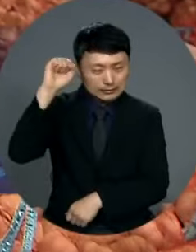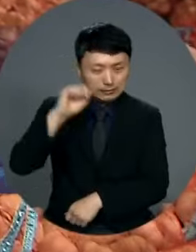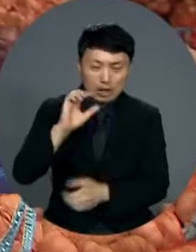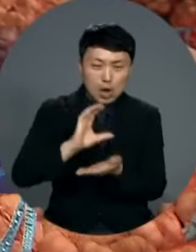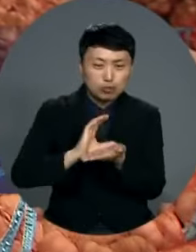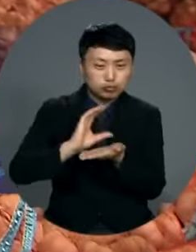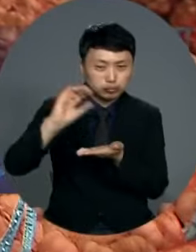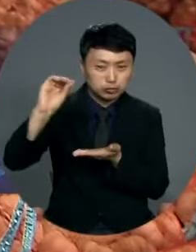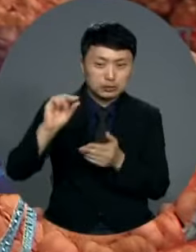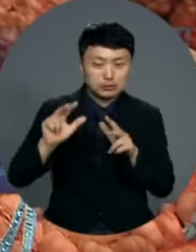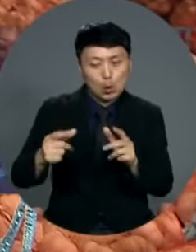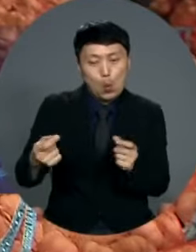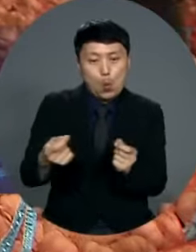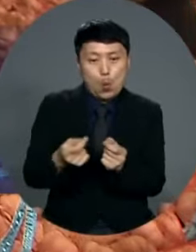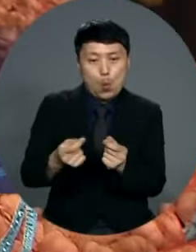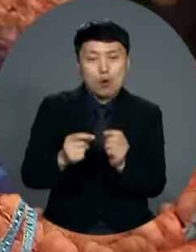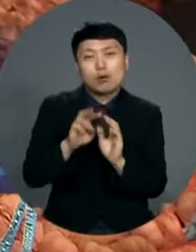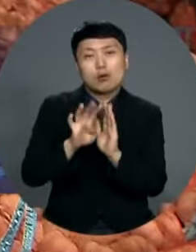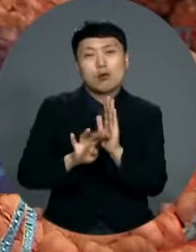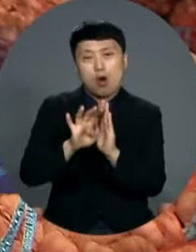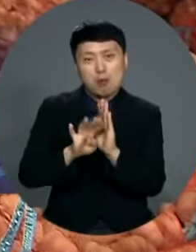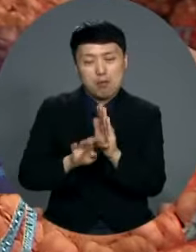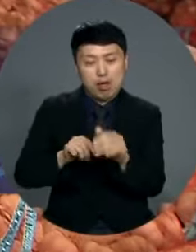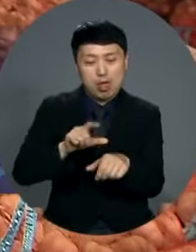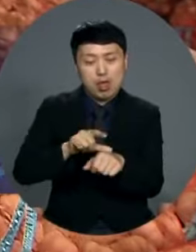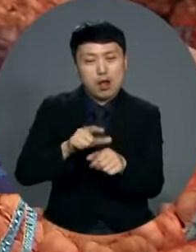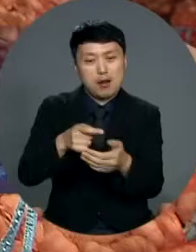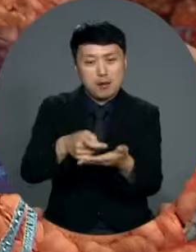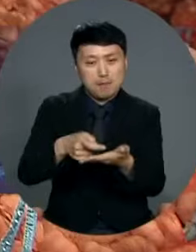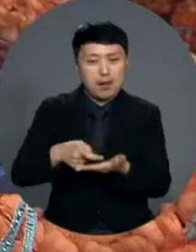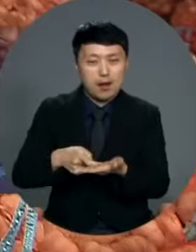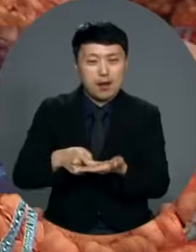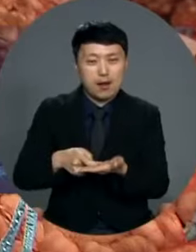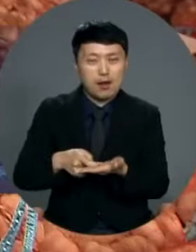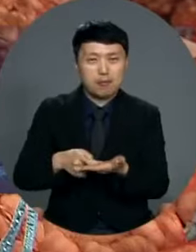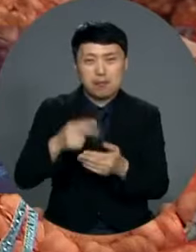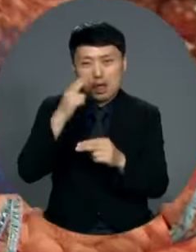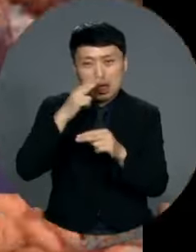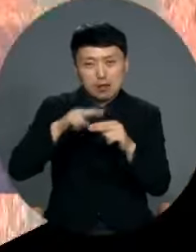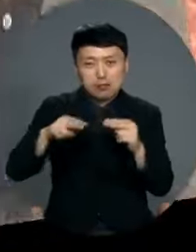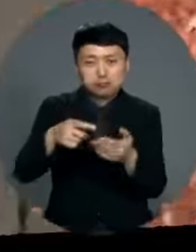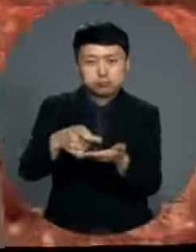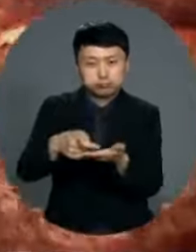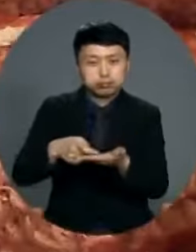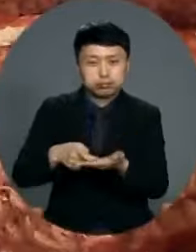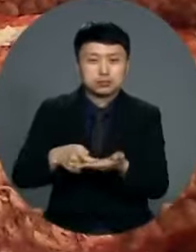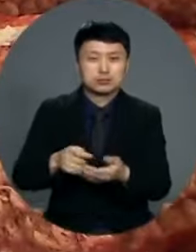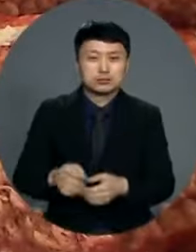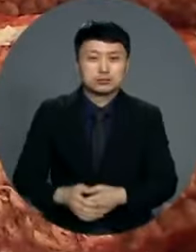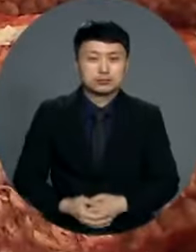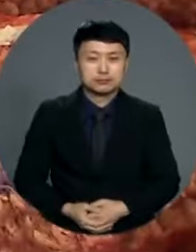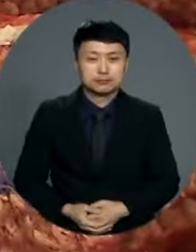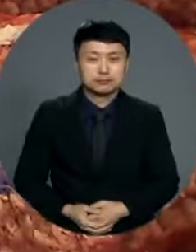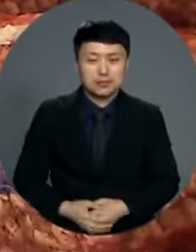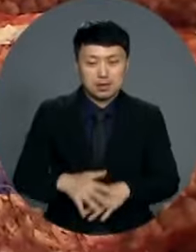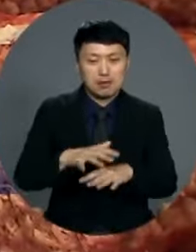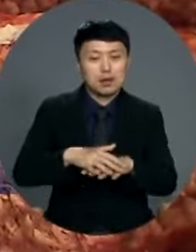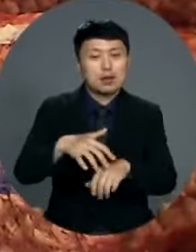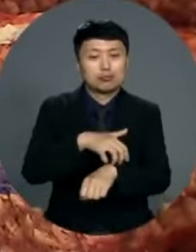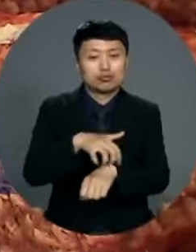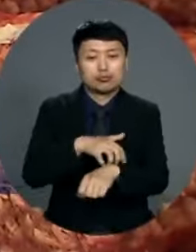갔었는데 지금 바로 근처에 있으니까 조금 시간적 여유도 있고 기름값도 적게 들고 농가의 불편을